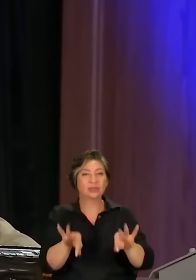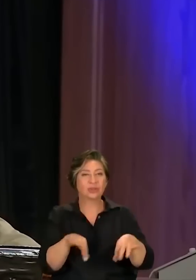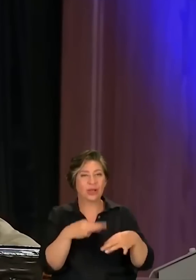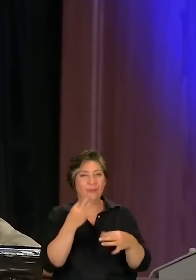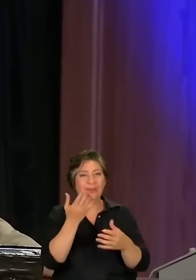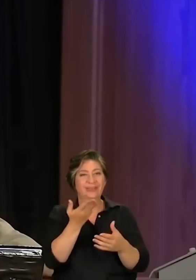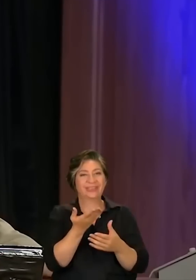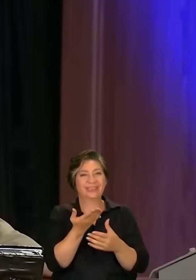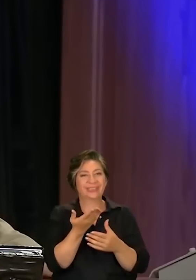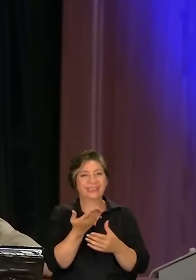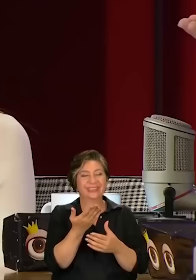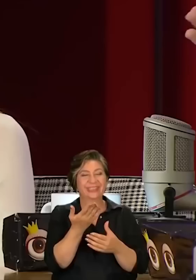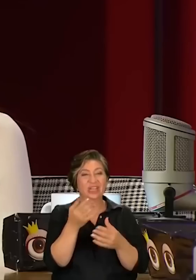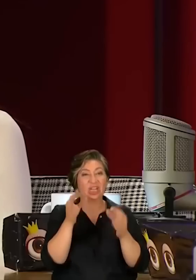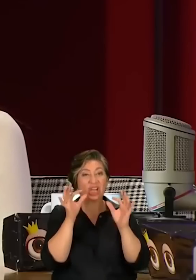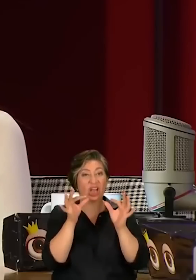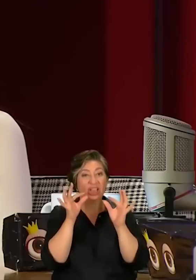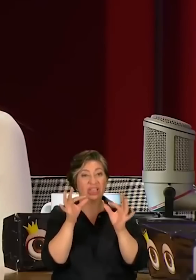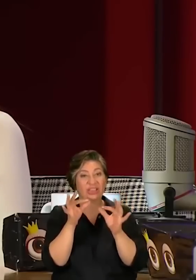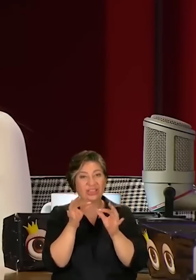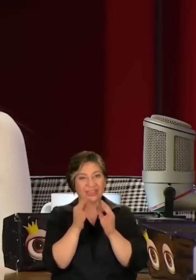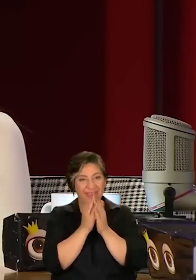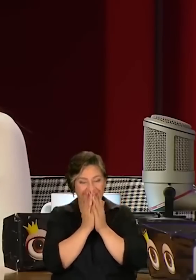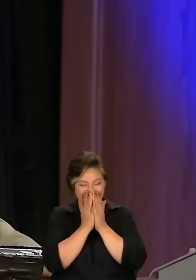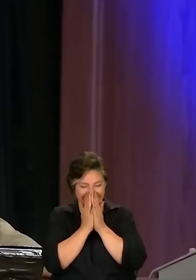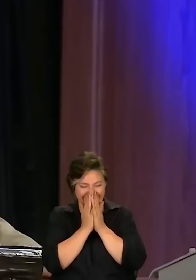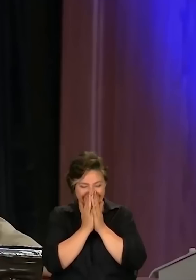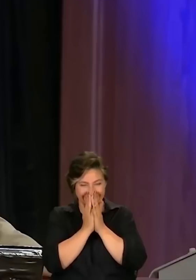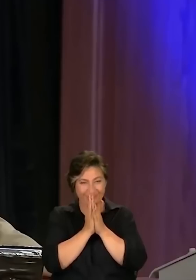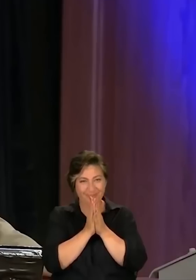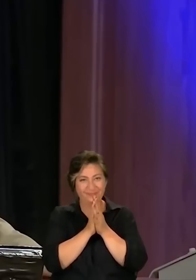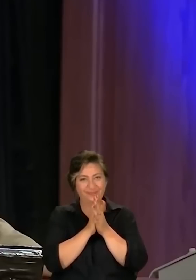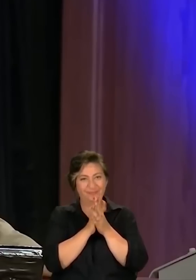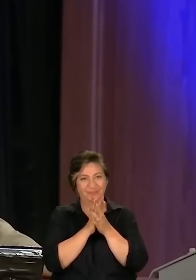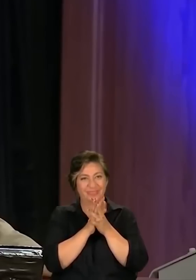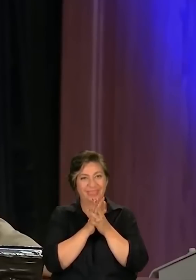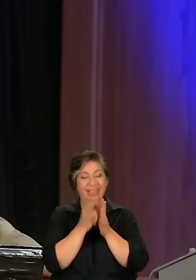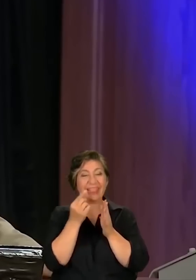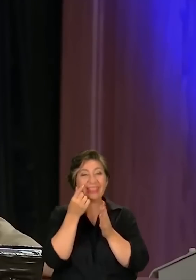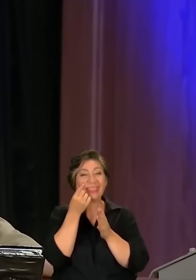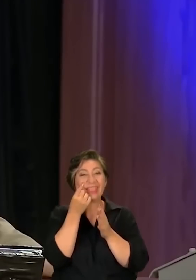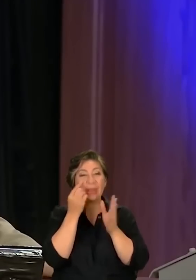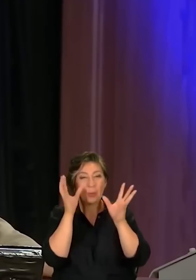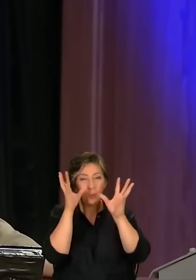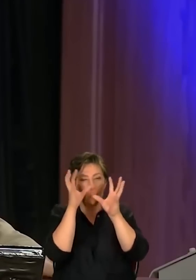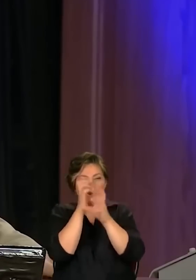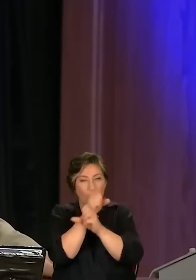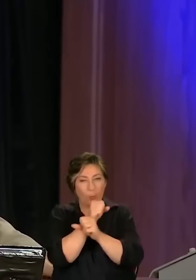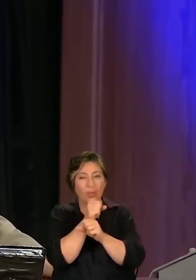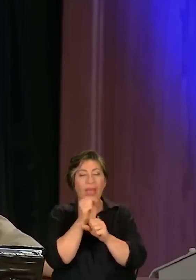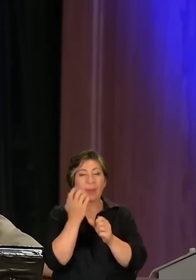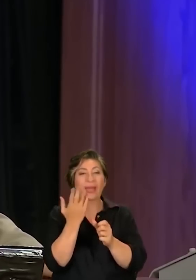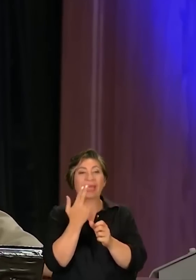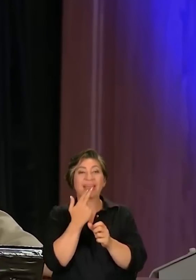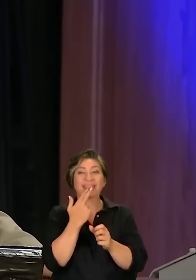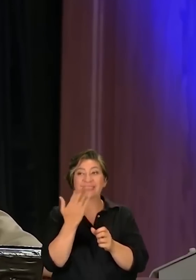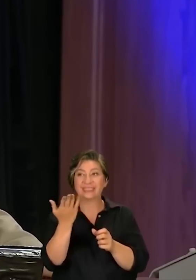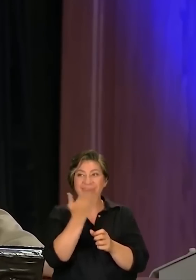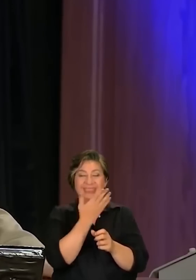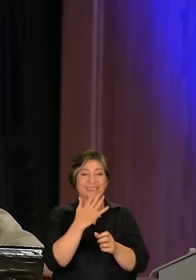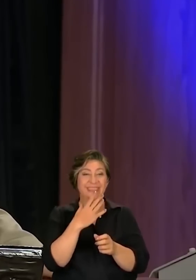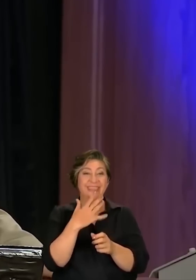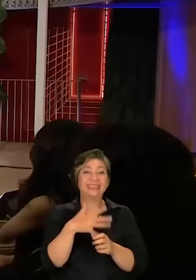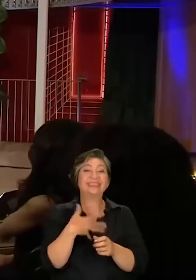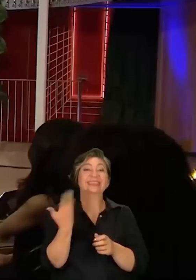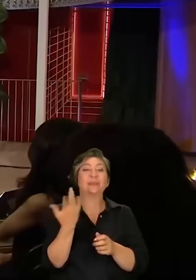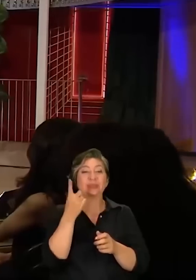çorabı. Kalın ve teni koyu gösteren ve genelde hanımların